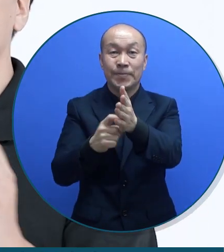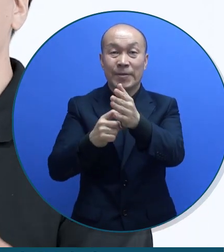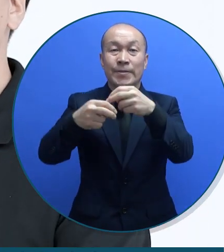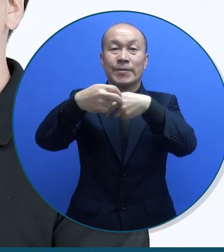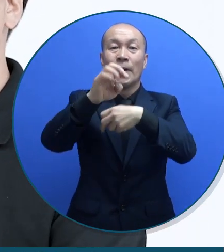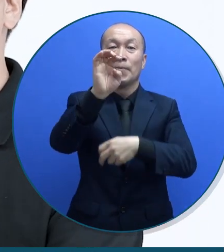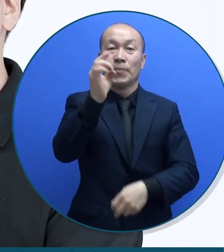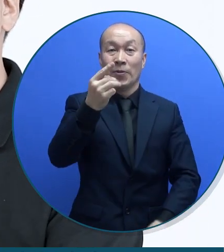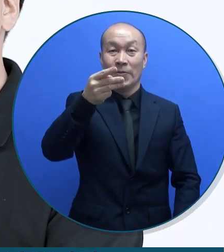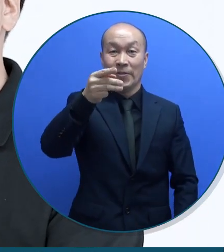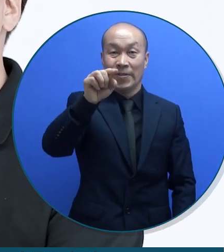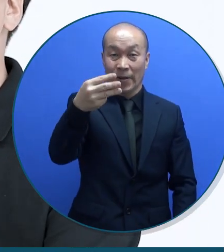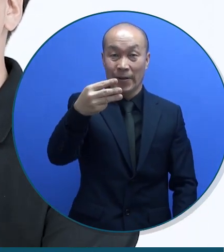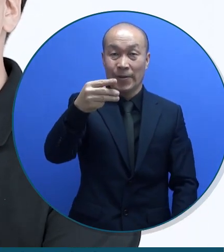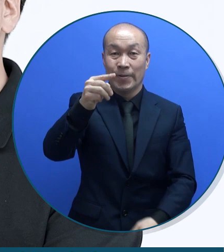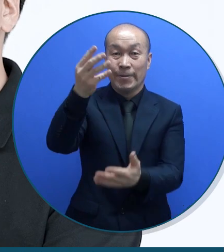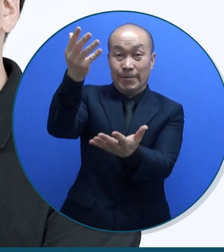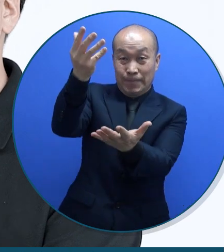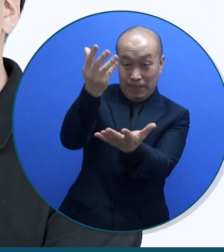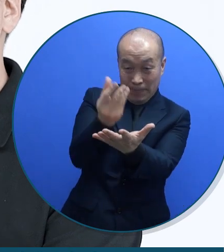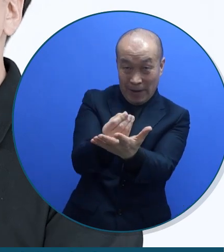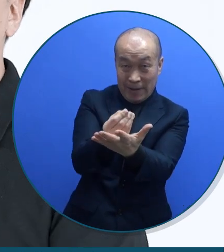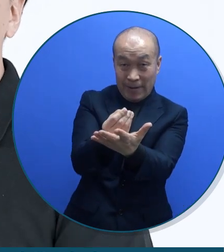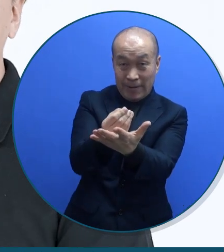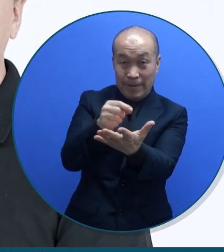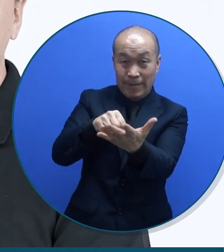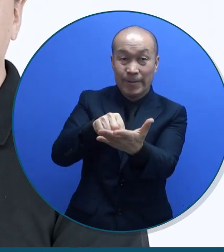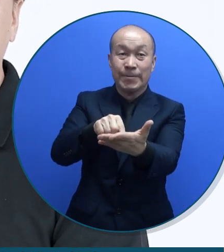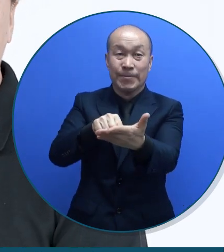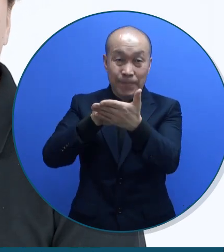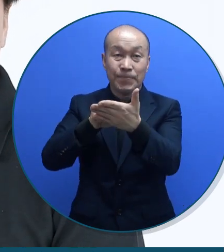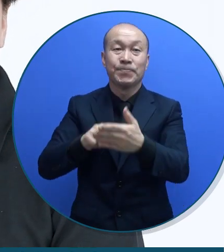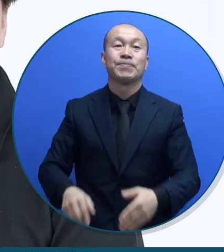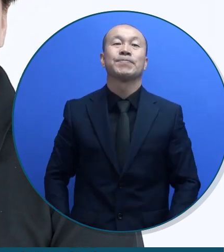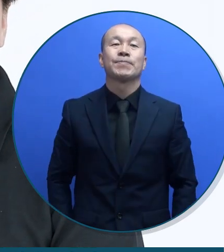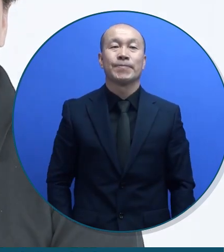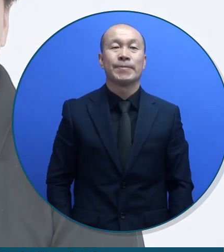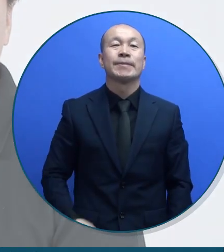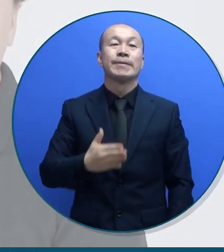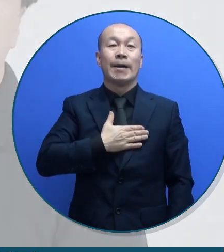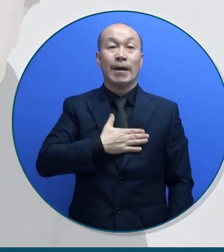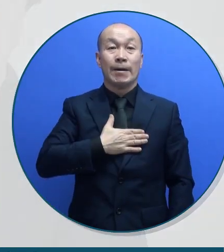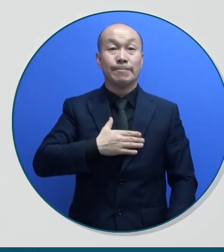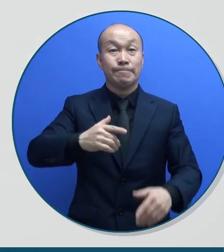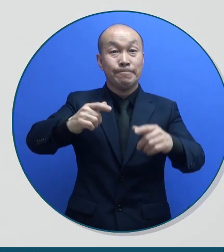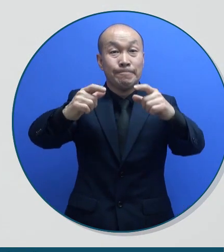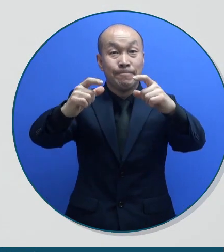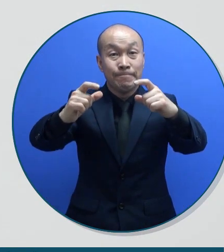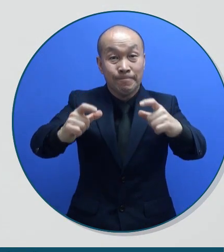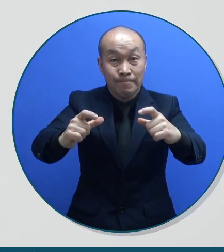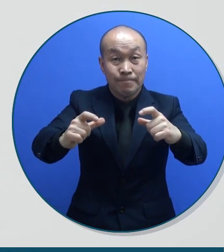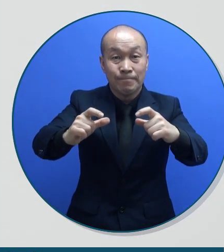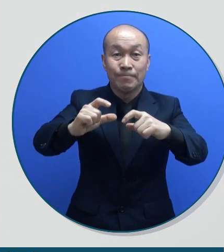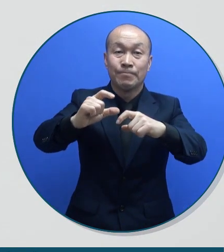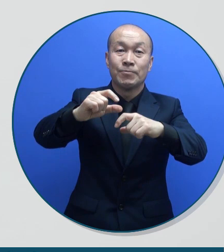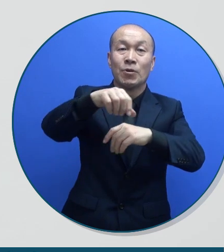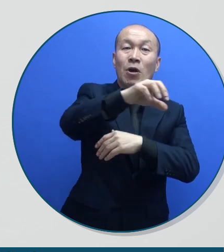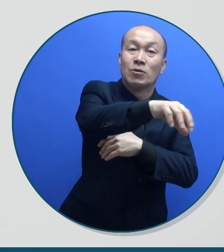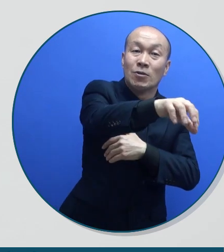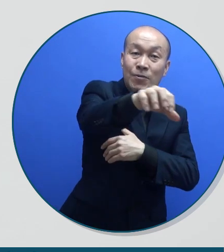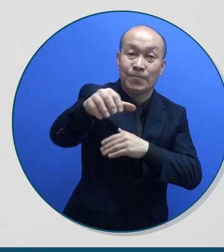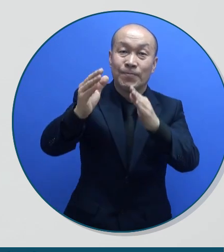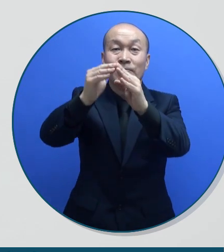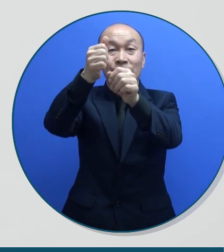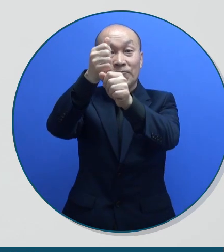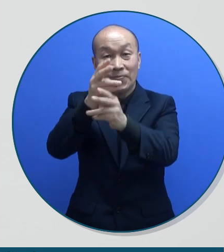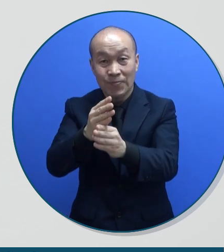중앙응급의료센터의 응급의료 포털 이젠의 웹사이트가 나옵니다. 그곳에서 자신이